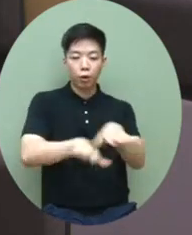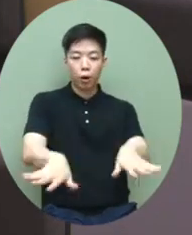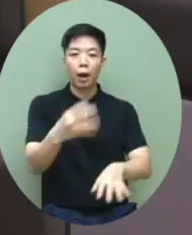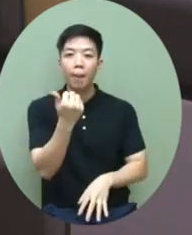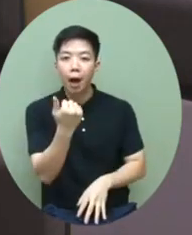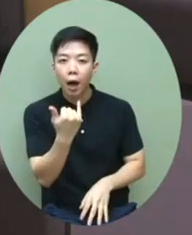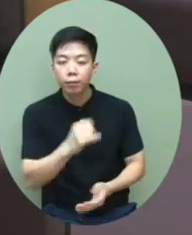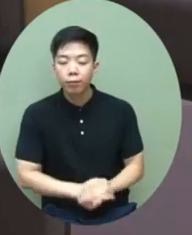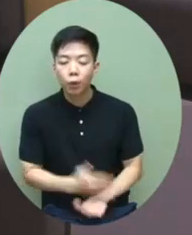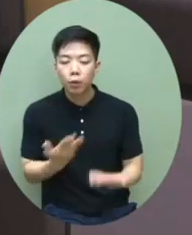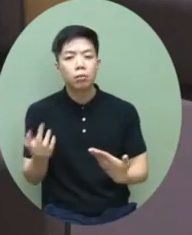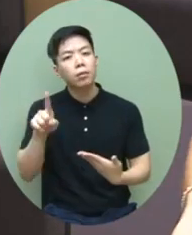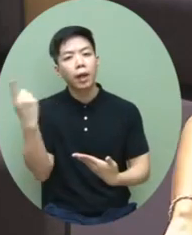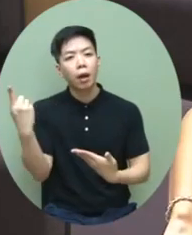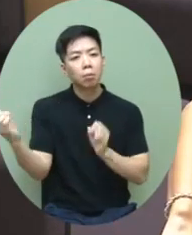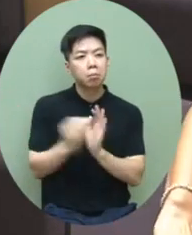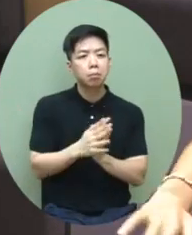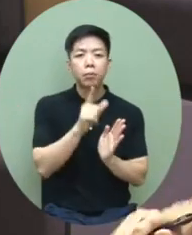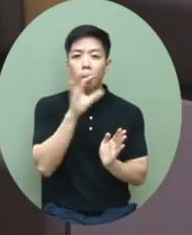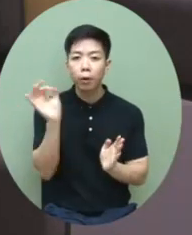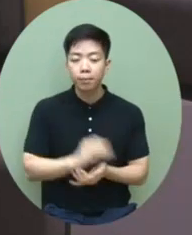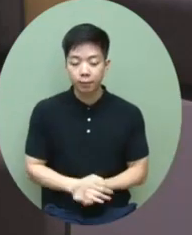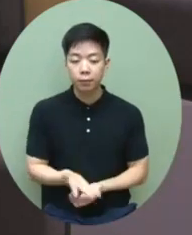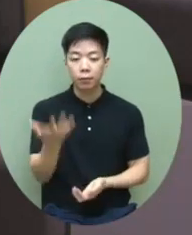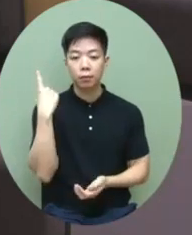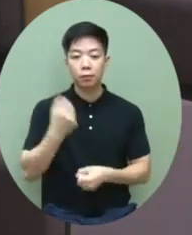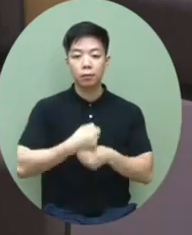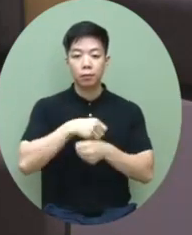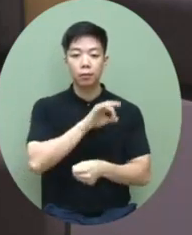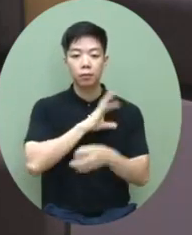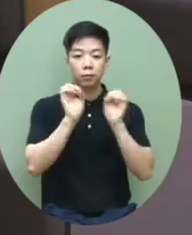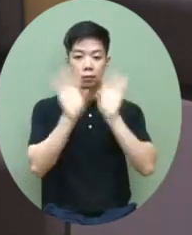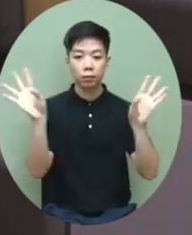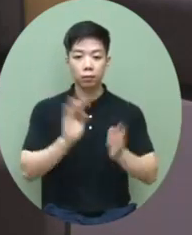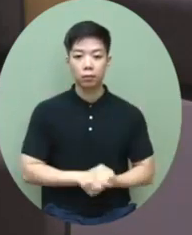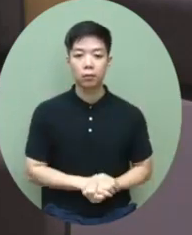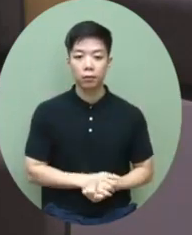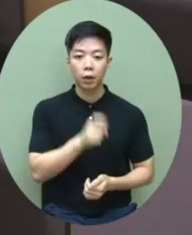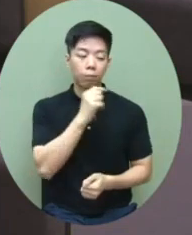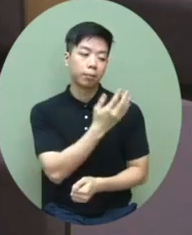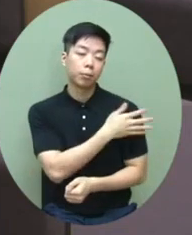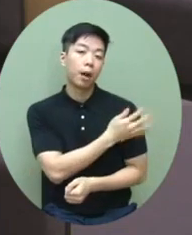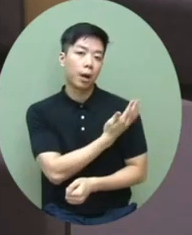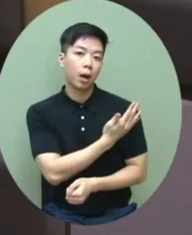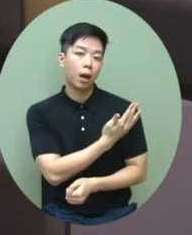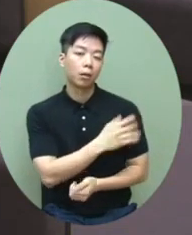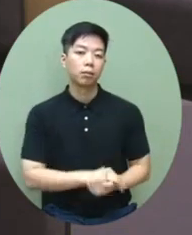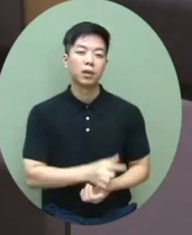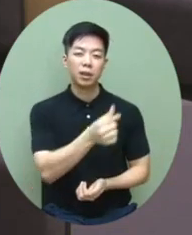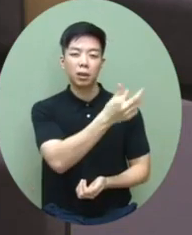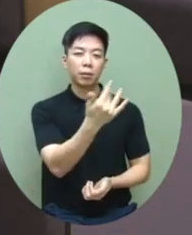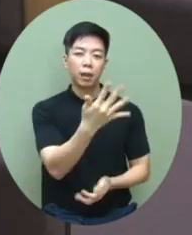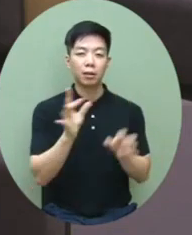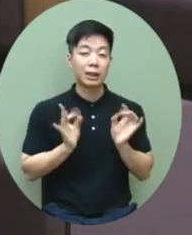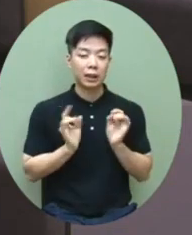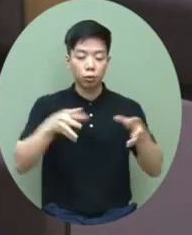同大家講一講？另外見到即係琴日馬會有公布話佢哋自己嘅員工係有私人聚會啦，想